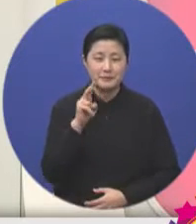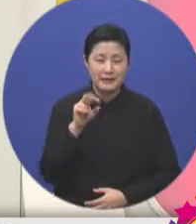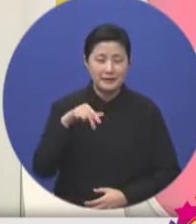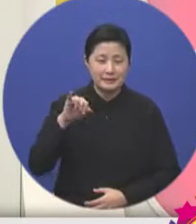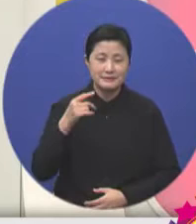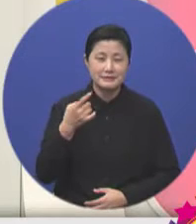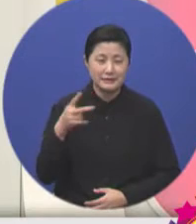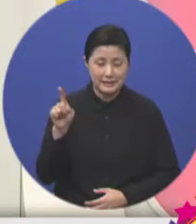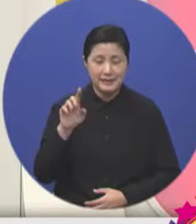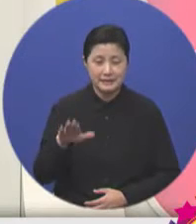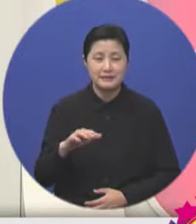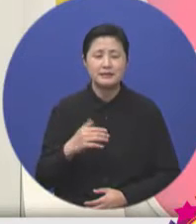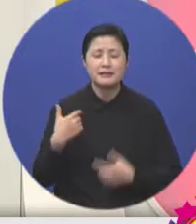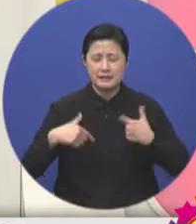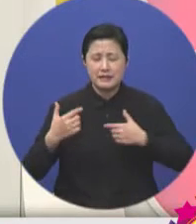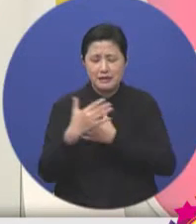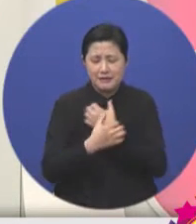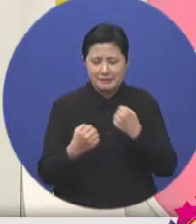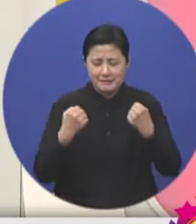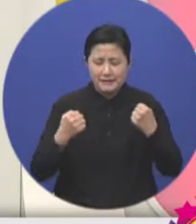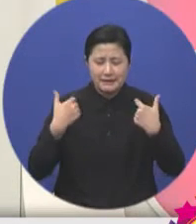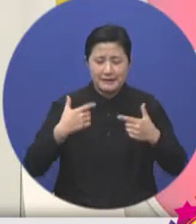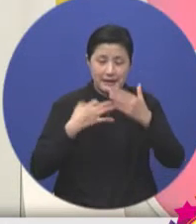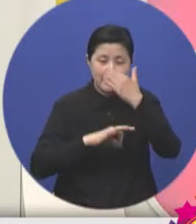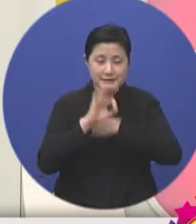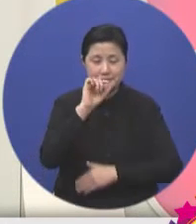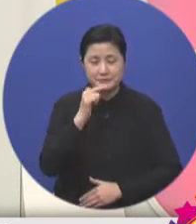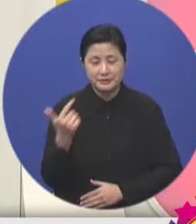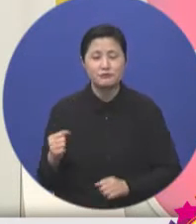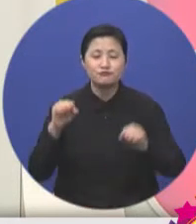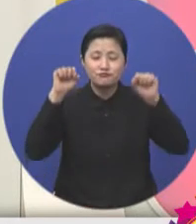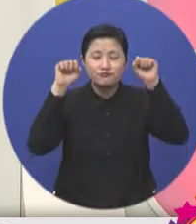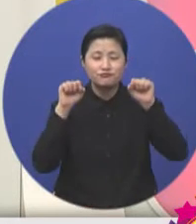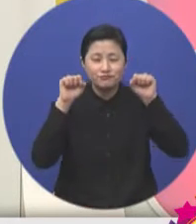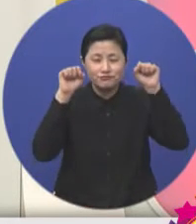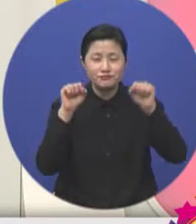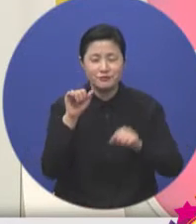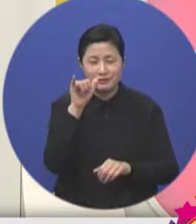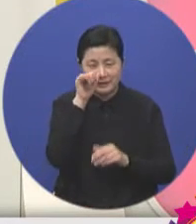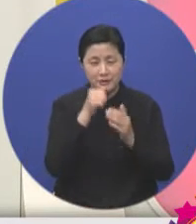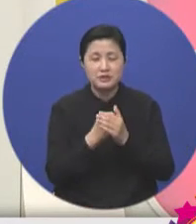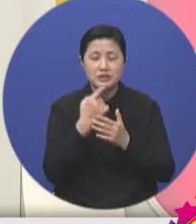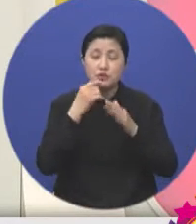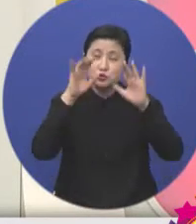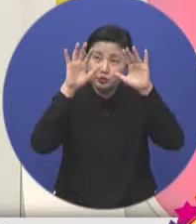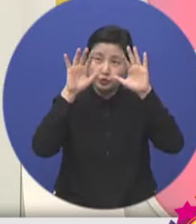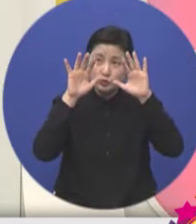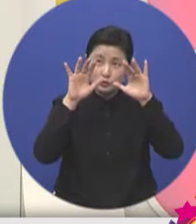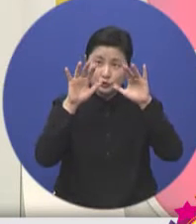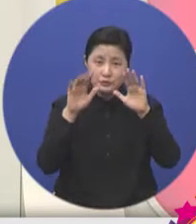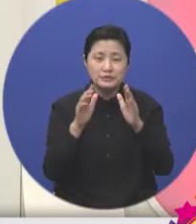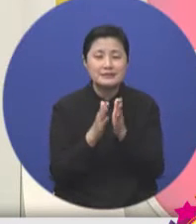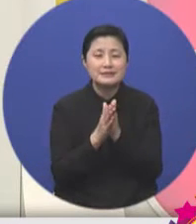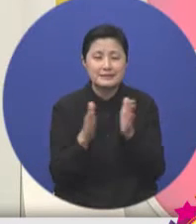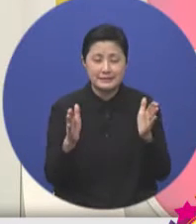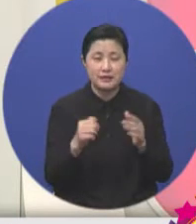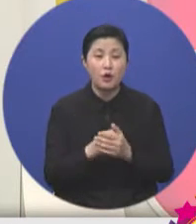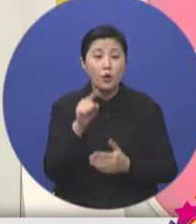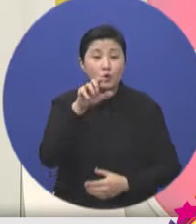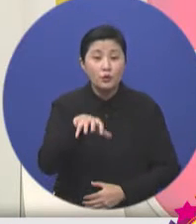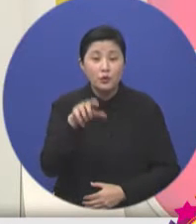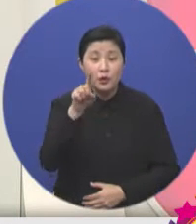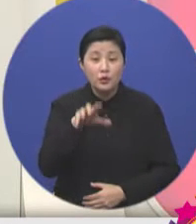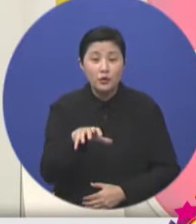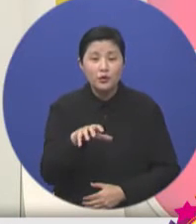지방이라서 항상 건강합니다. 건강하고 아침 저녁으로 운동하고 뭐 지금도 눈이 슬슬 옵니다. 어디시라고요?